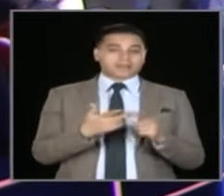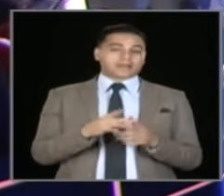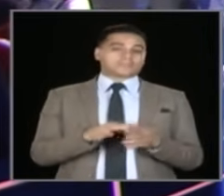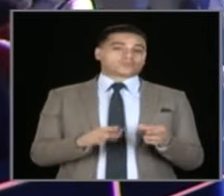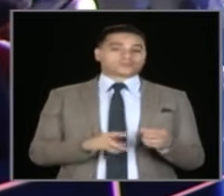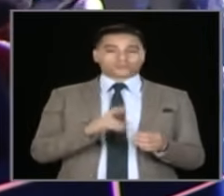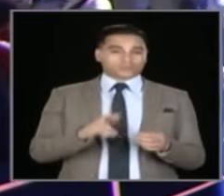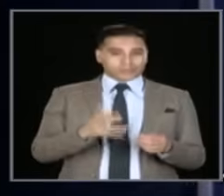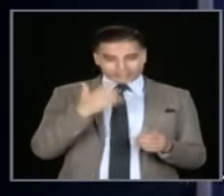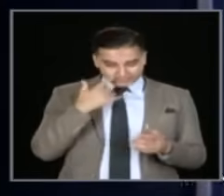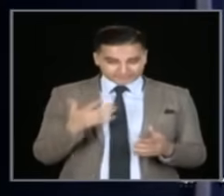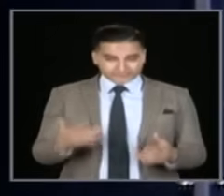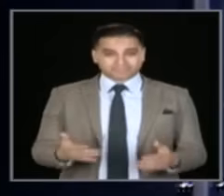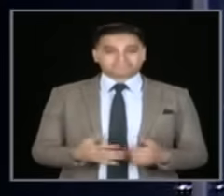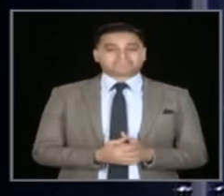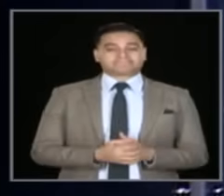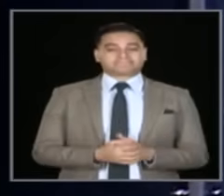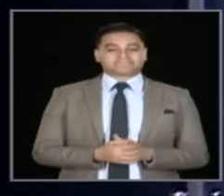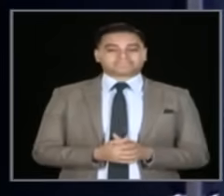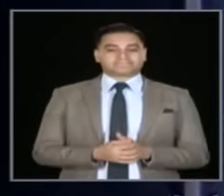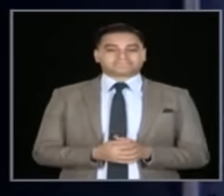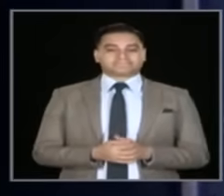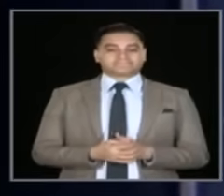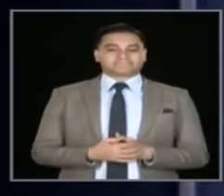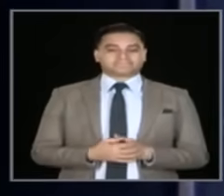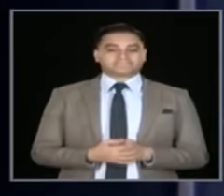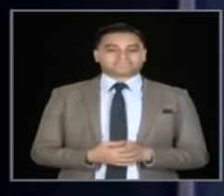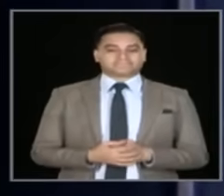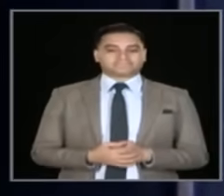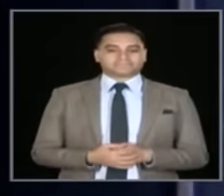الثالث، وهنشوف موضوع السؤال ايه.